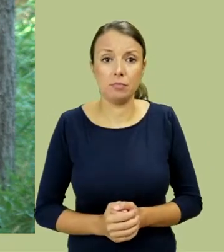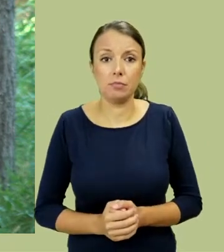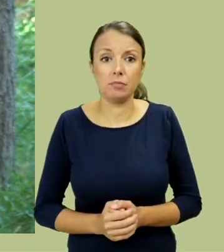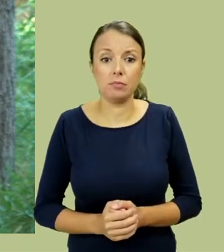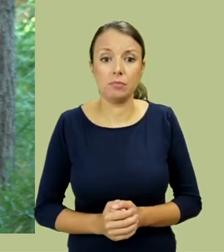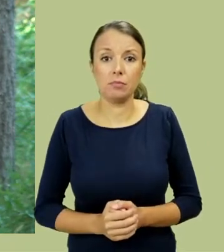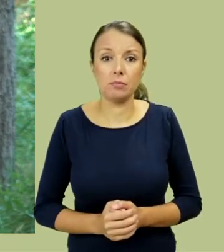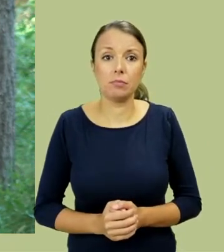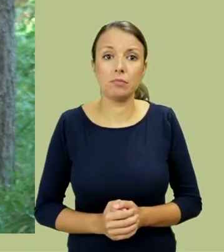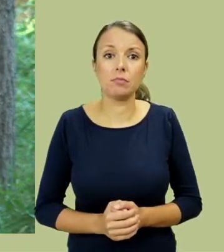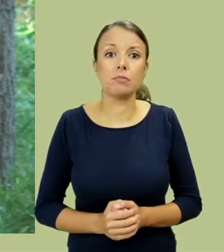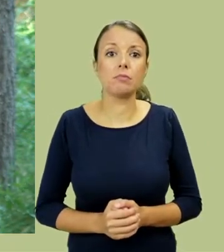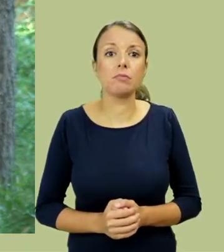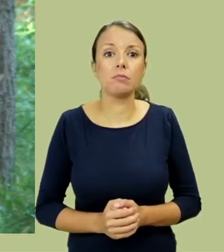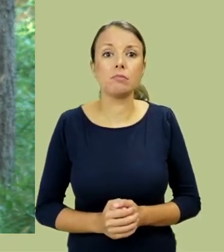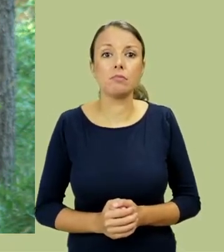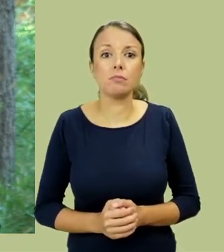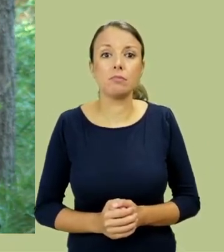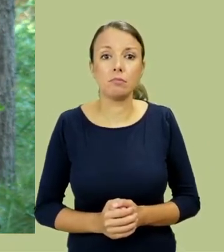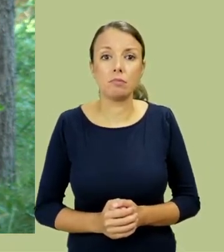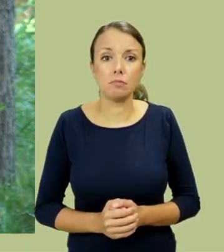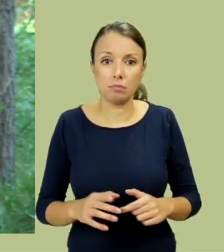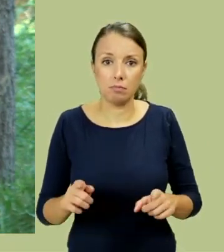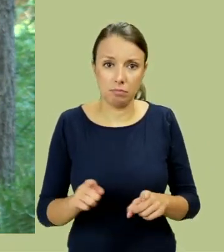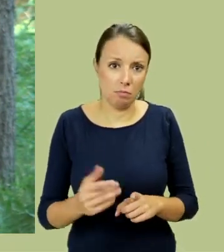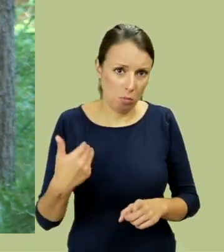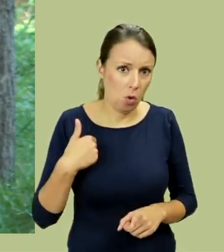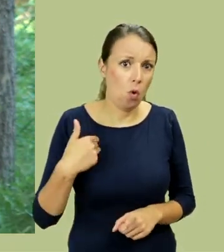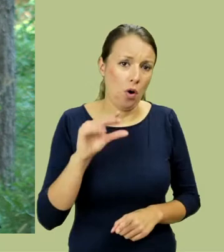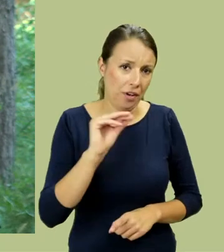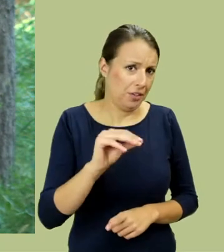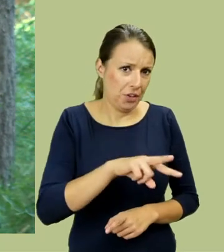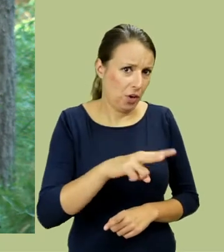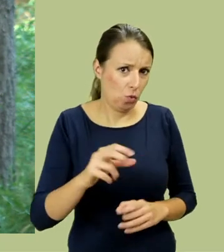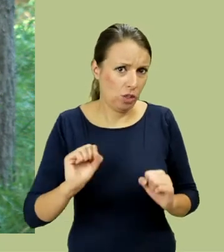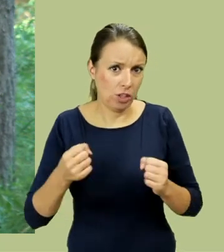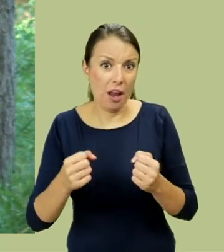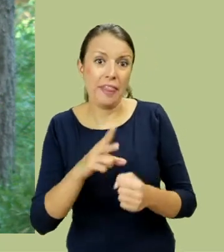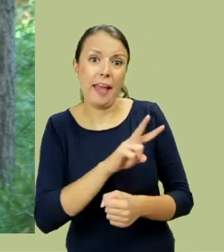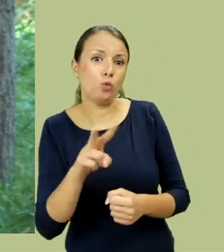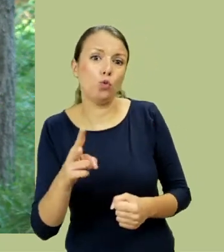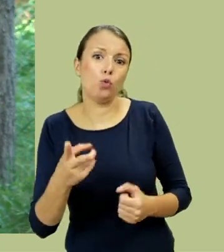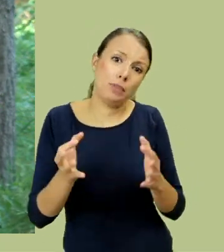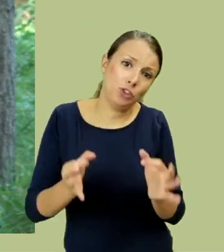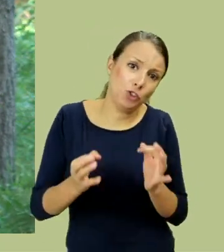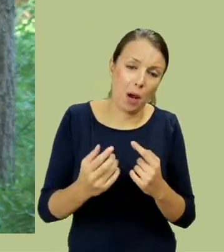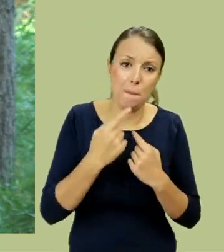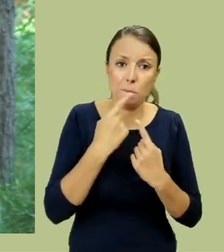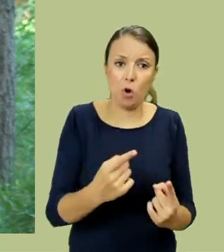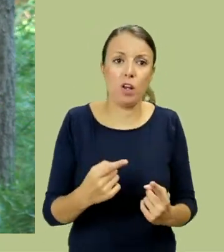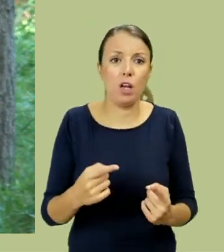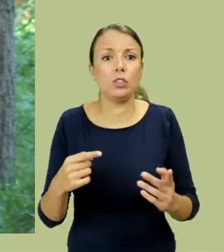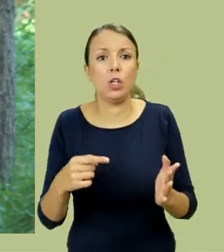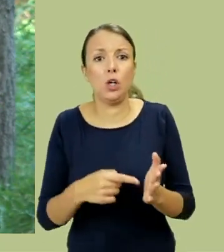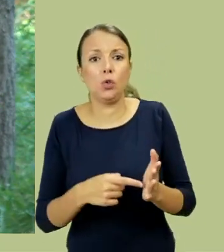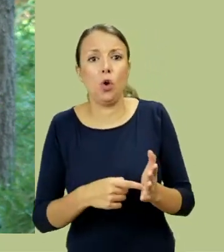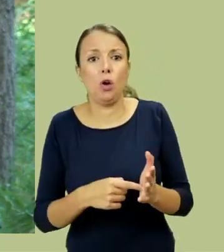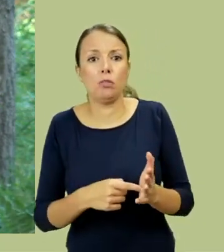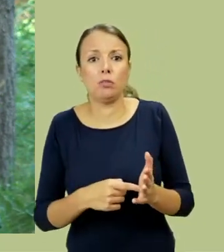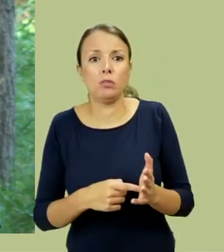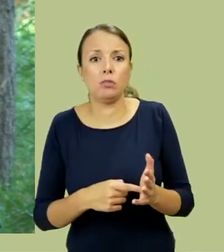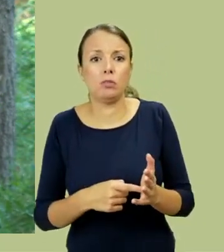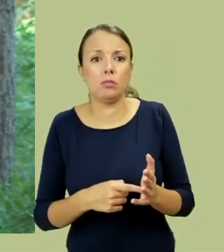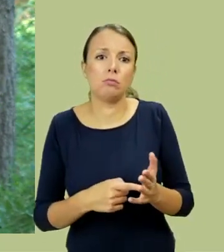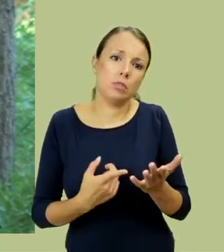można powiedzieć, no... Niektórzy dzisiaj powiedzieliby może takiego sprawiedliwego terroryzmu. Do nich